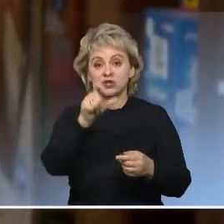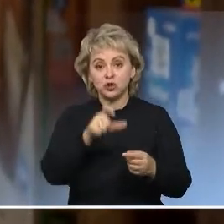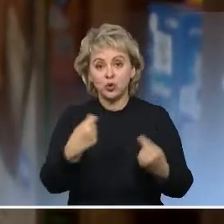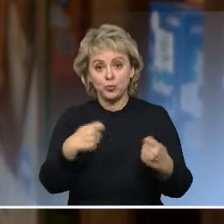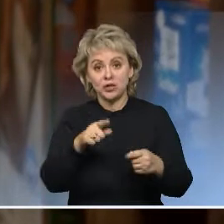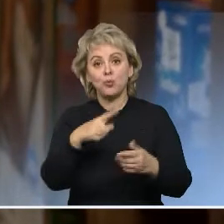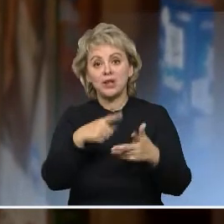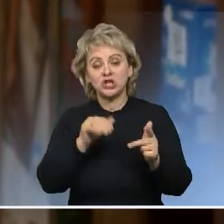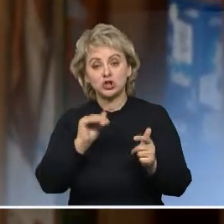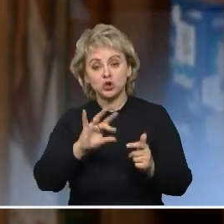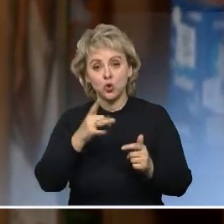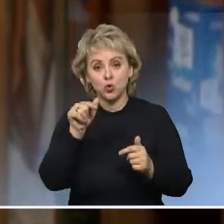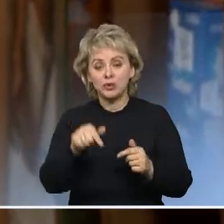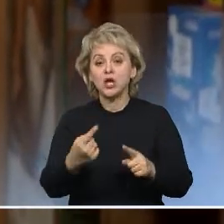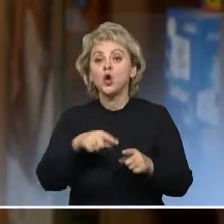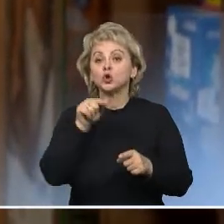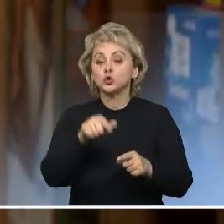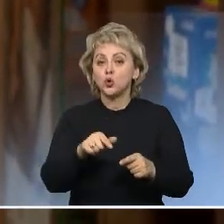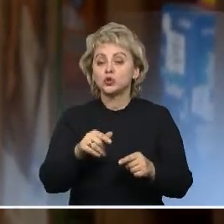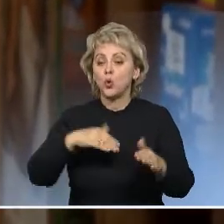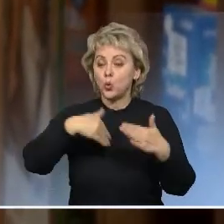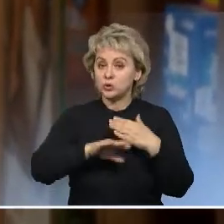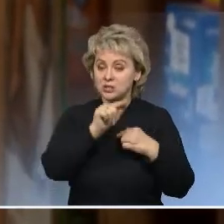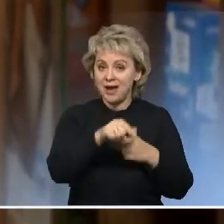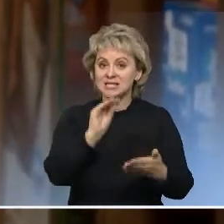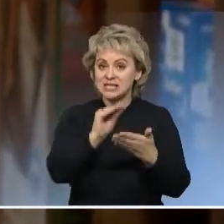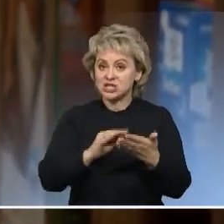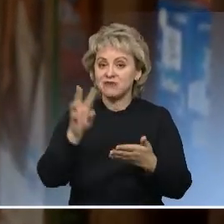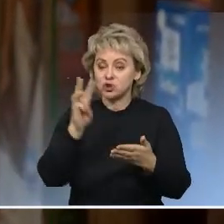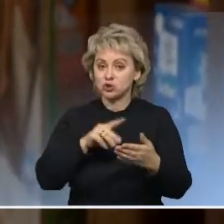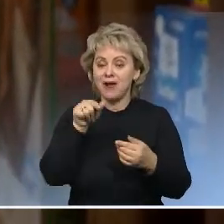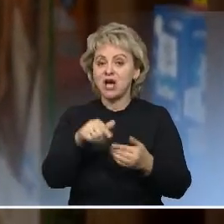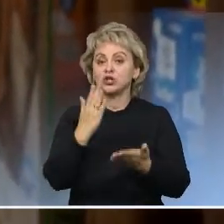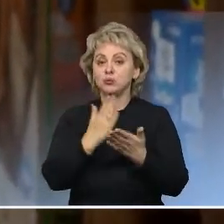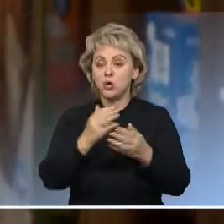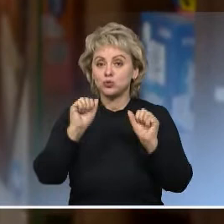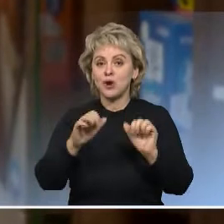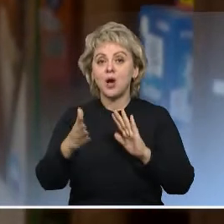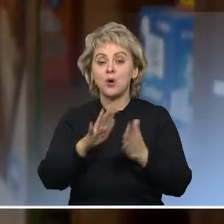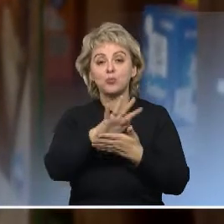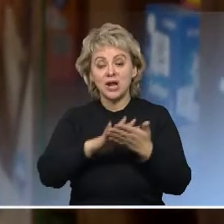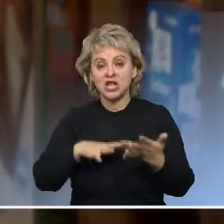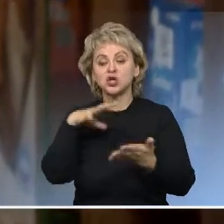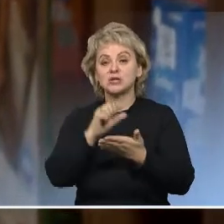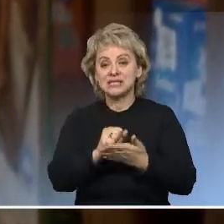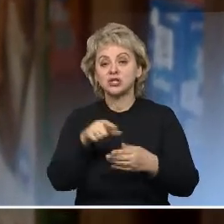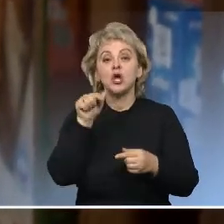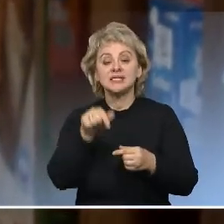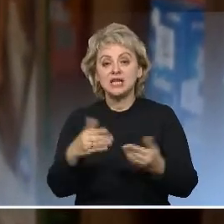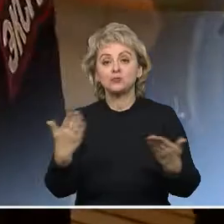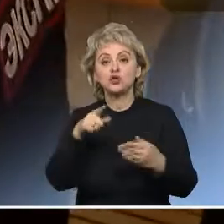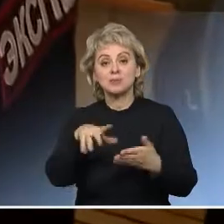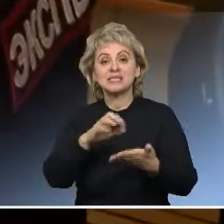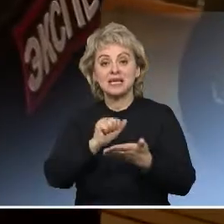это 1500 рублей. То есть, уйдя отсюда, составив штраф, они имеют право продолжать заниматься ровно тем, чем